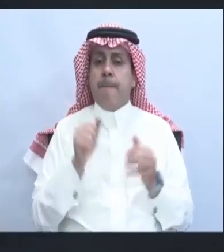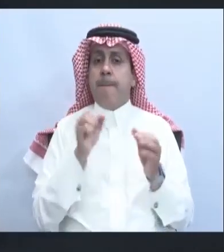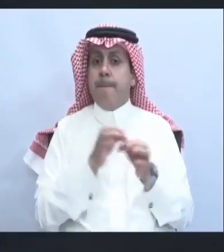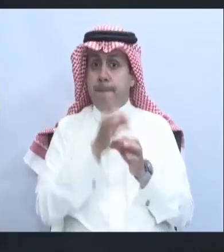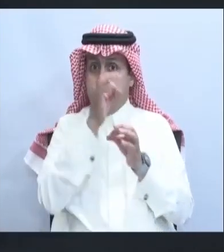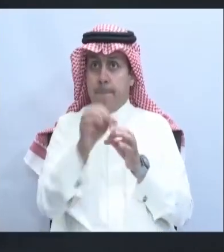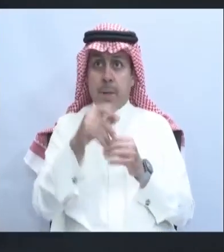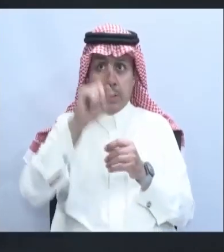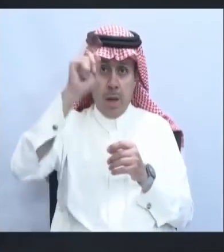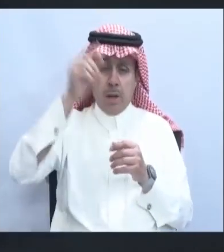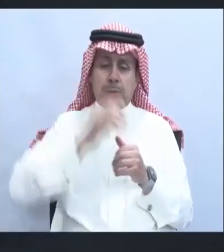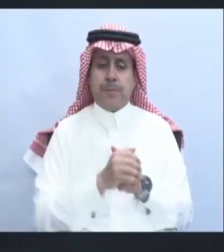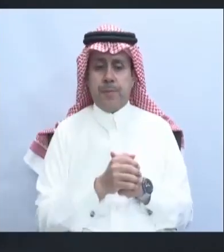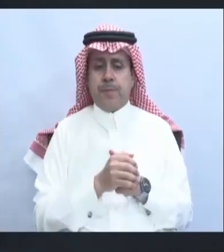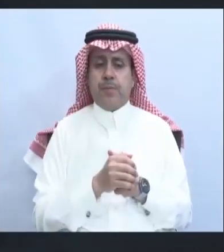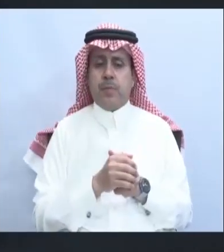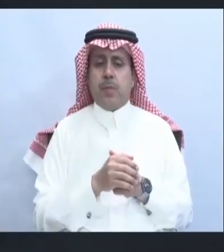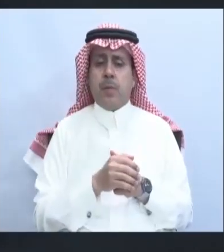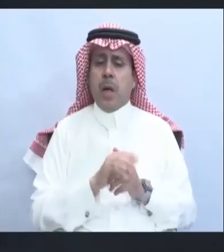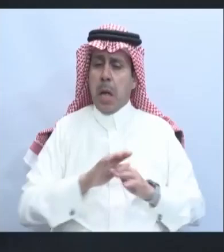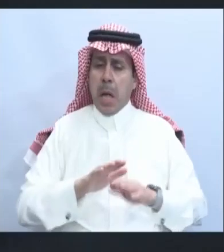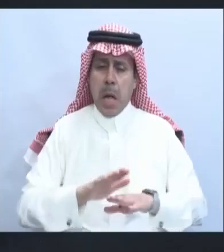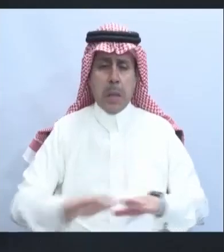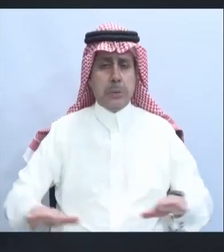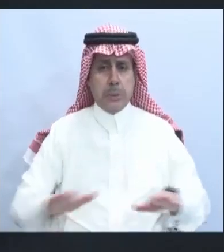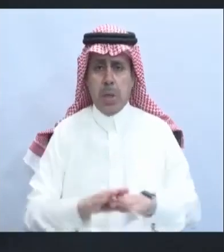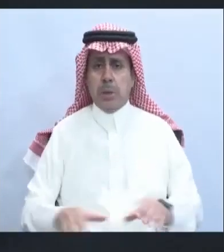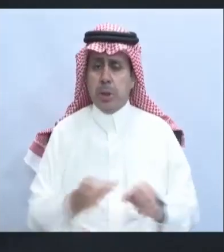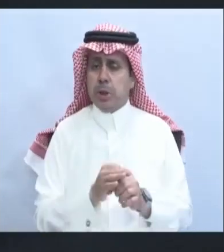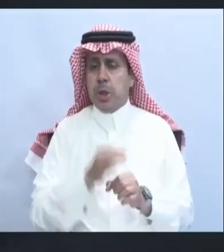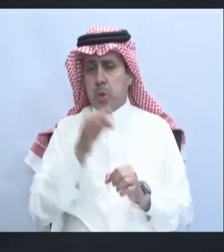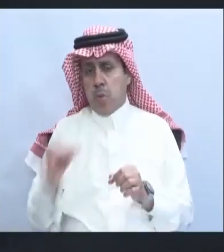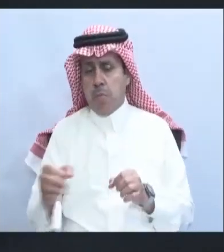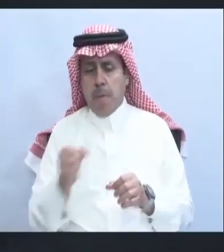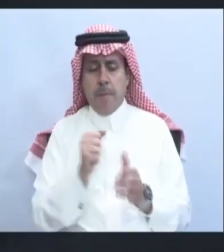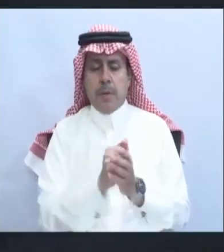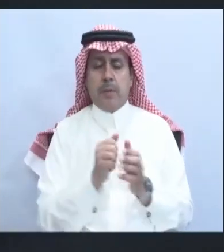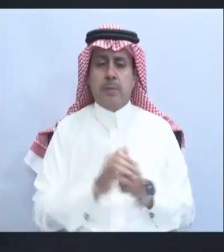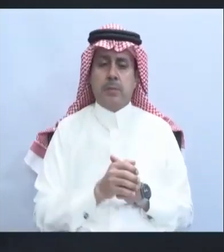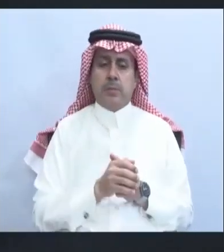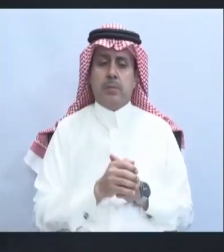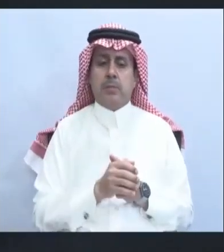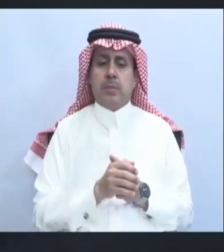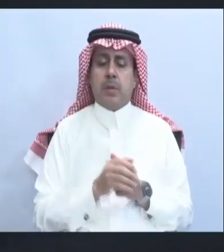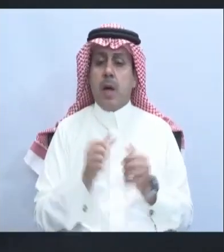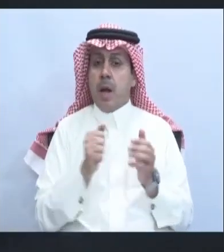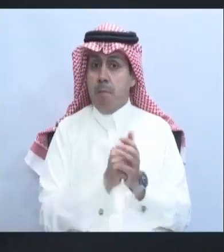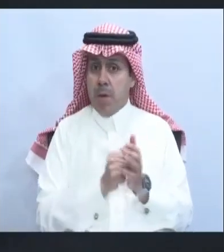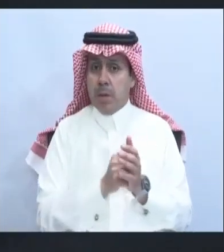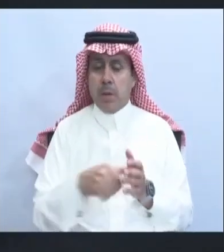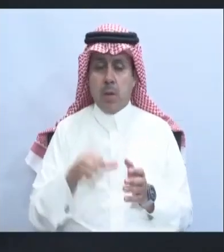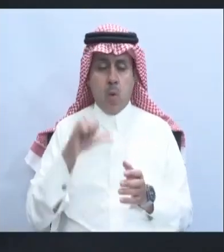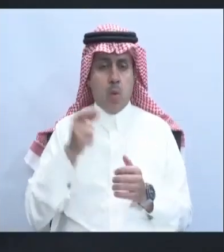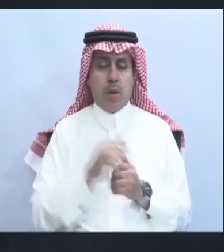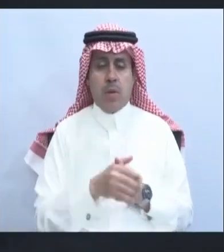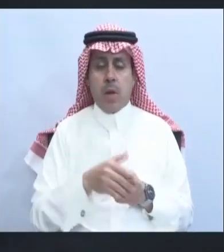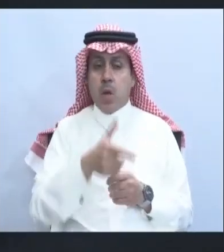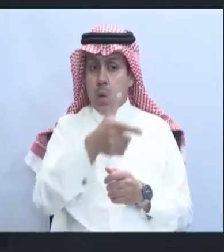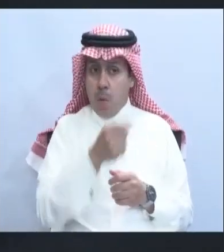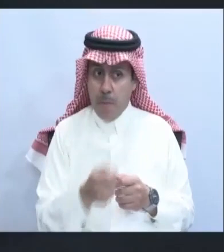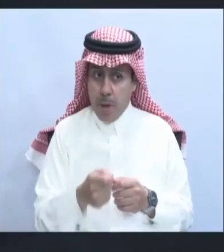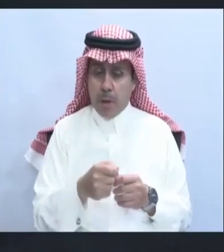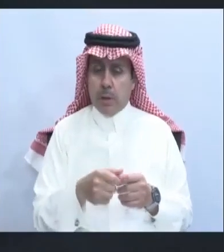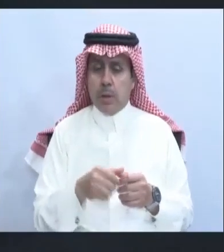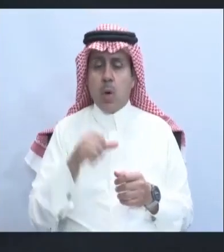ونحو ذلك فانه لا باس ان تنتقل من هذا البيت او كان هذا البيت للورثه وان سيباع هذا